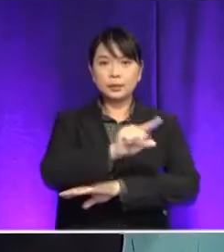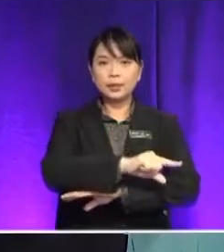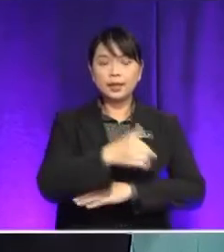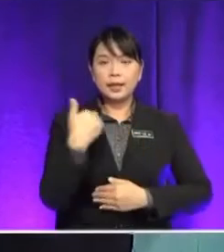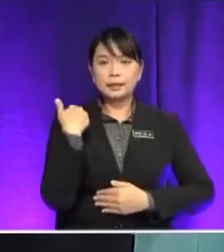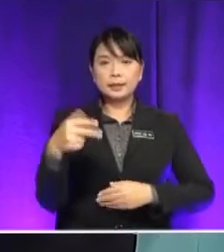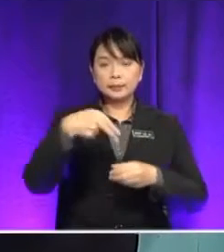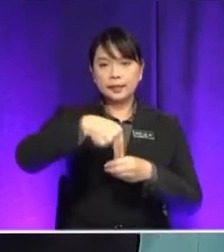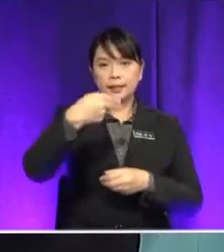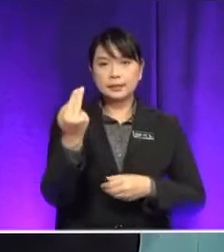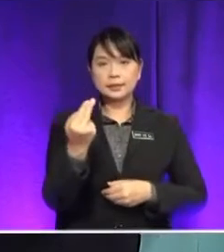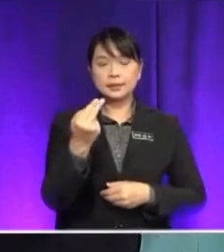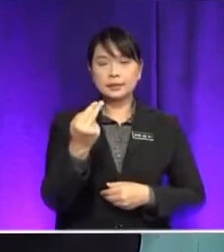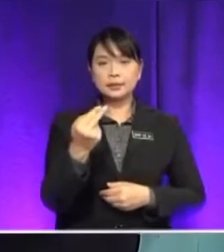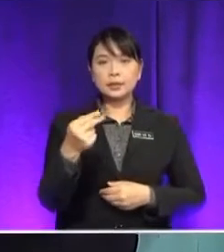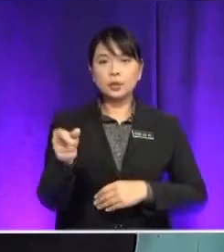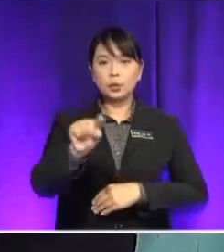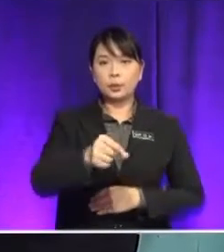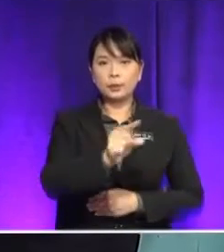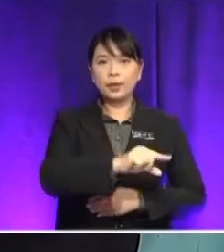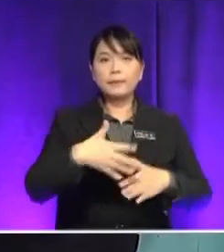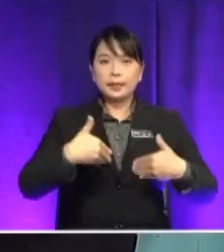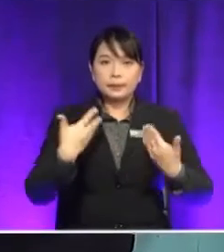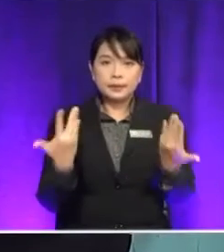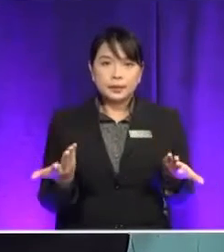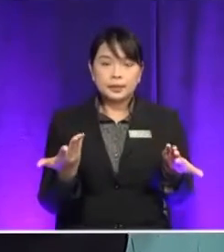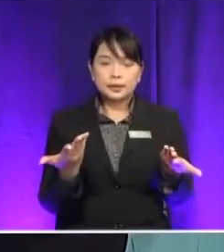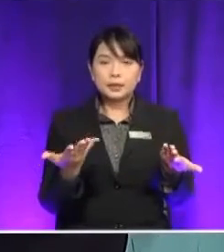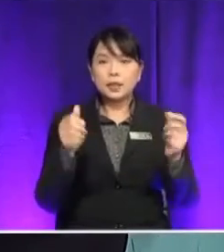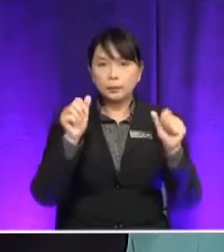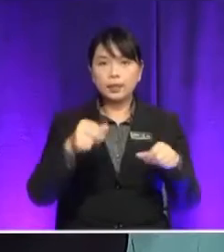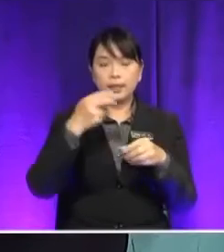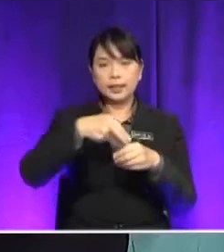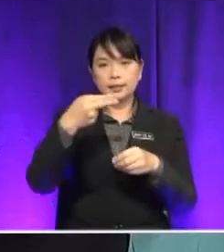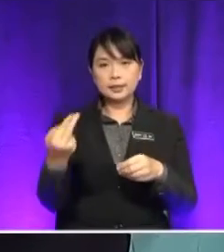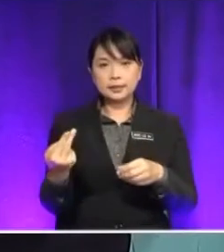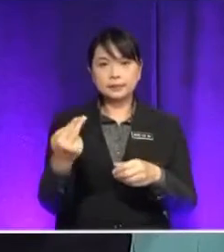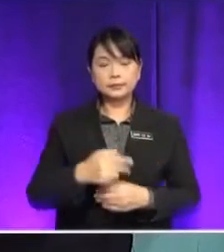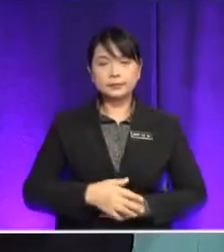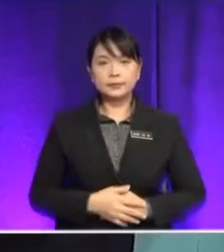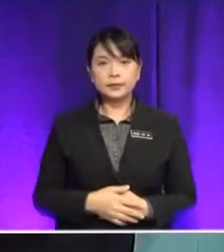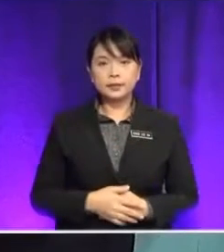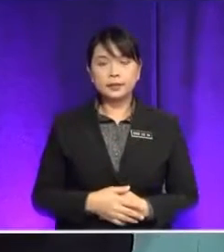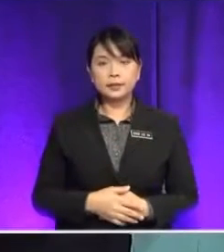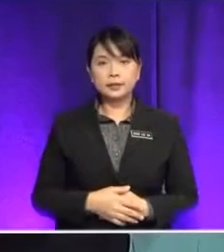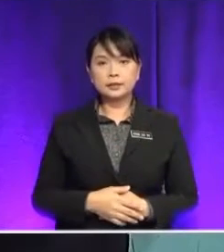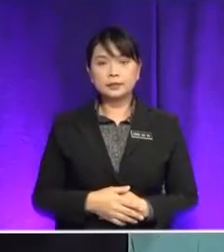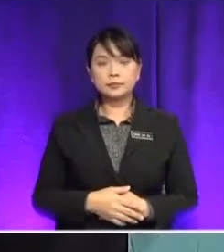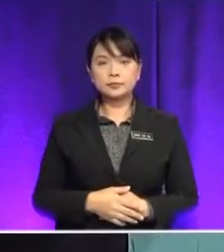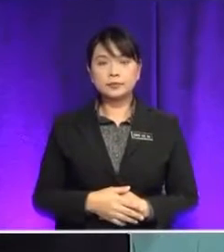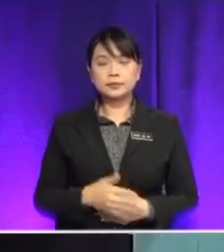penghasilan gelombang Bagaimana gelombang ke hasil Oke sebelum kita tengok penghasilan gelombang tersebut itu tengok dulu